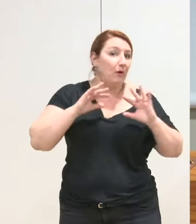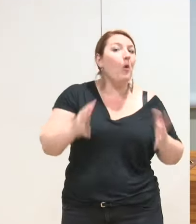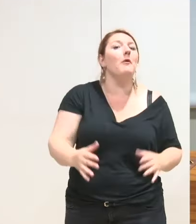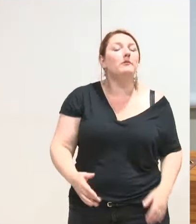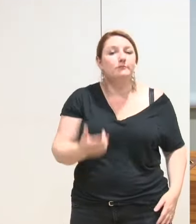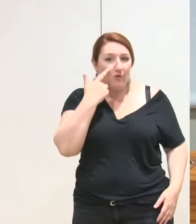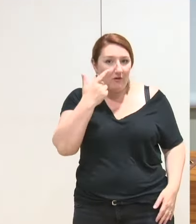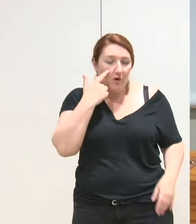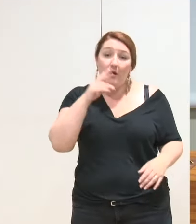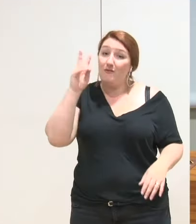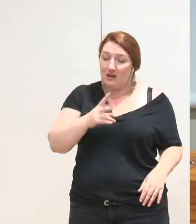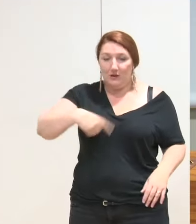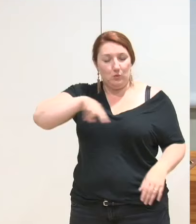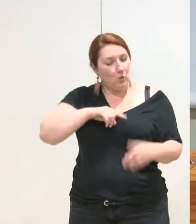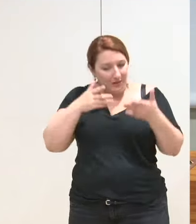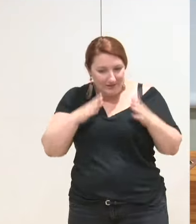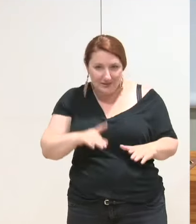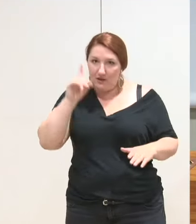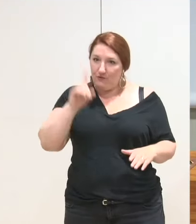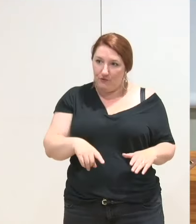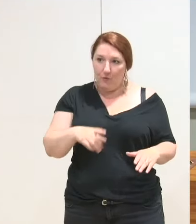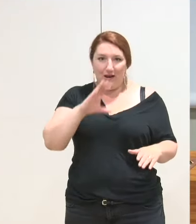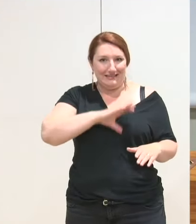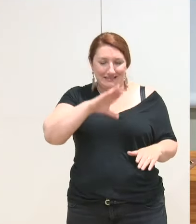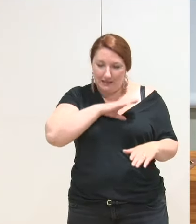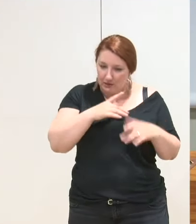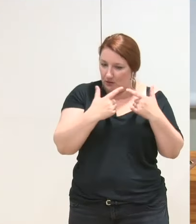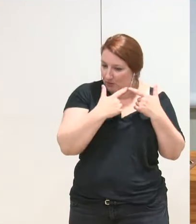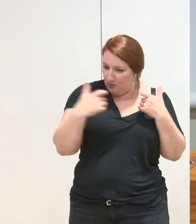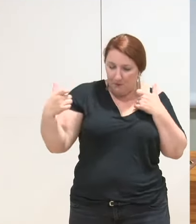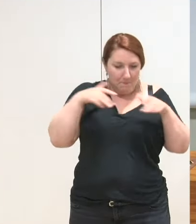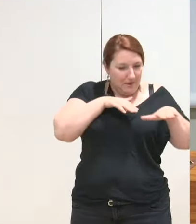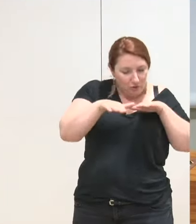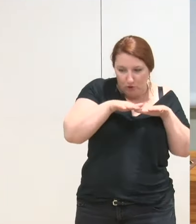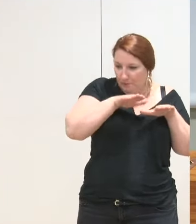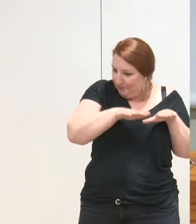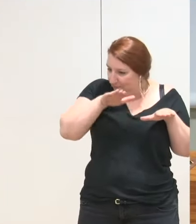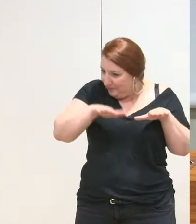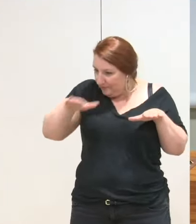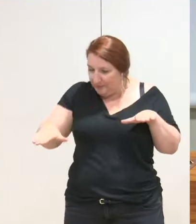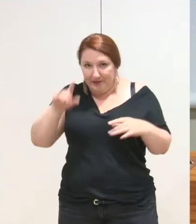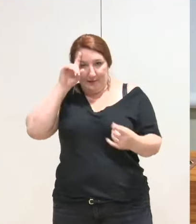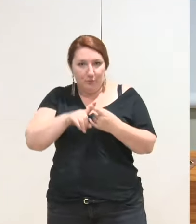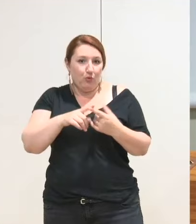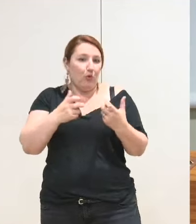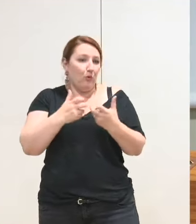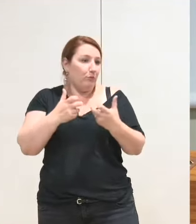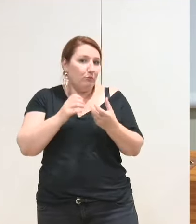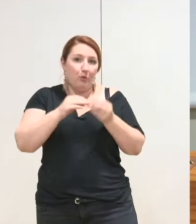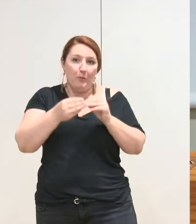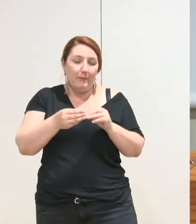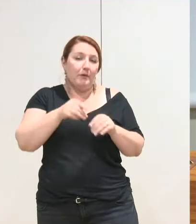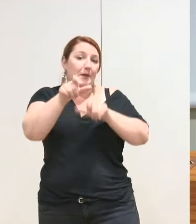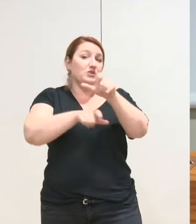choisi de diversifier les portes d'entrée relativement par exemple à cette à ce problème desrance en centr-ville et nous ferons les bilans avec